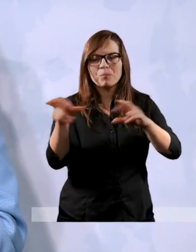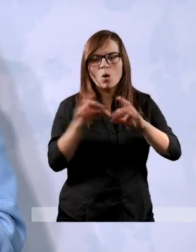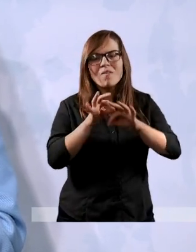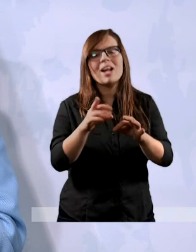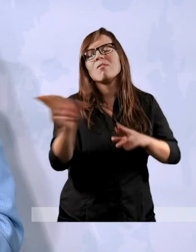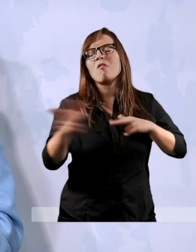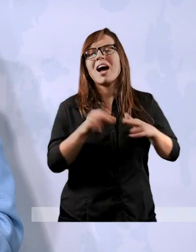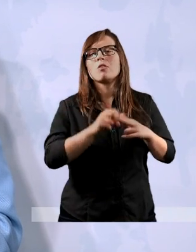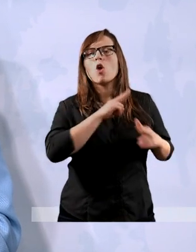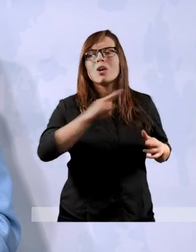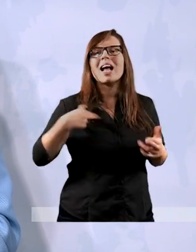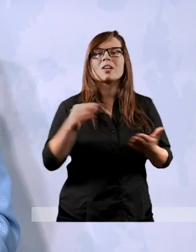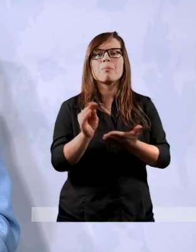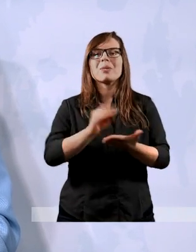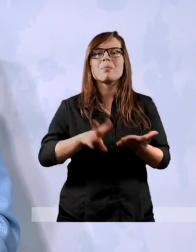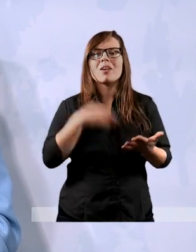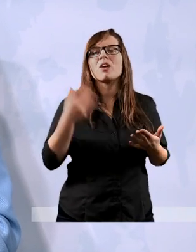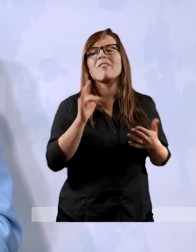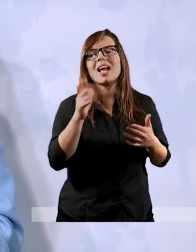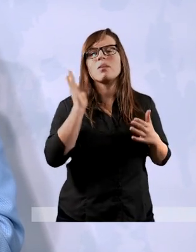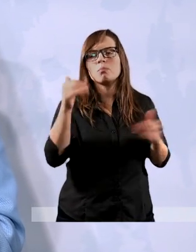do naszej Biblii, więc